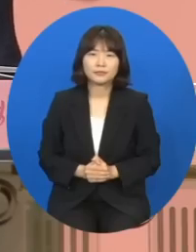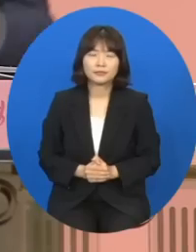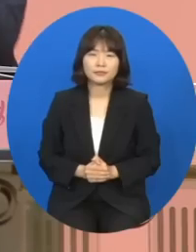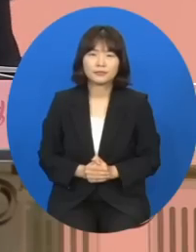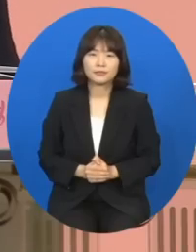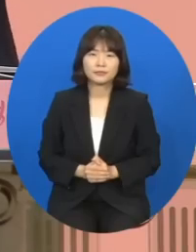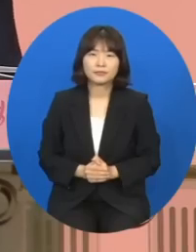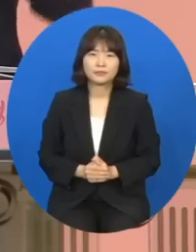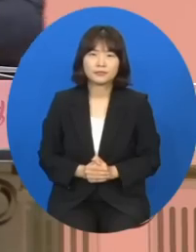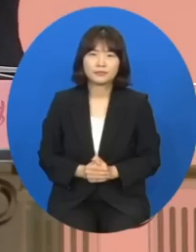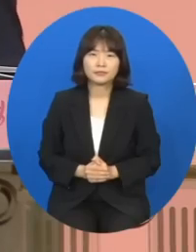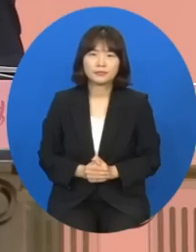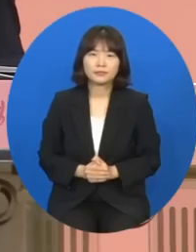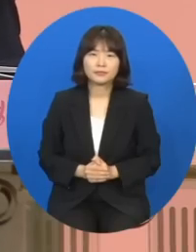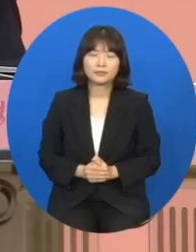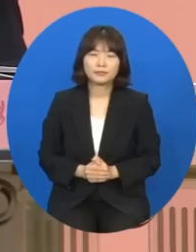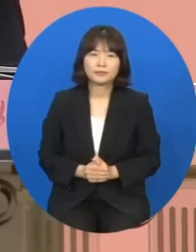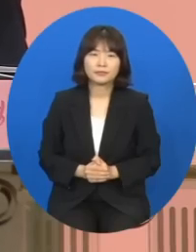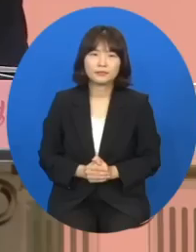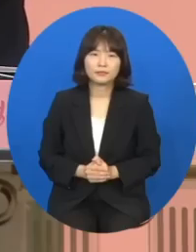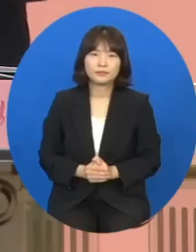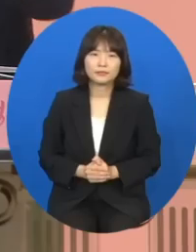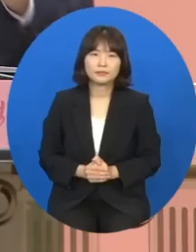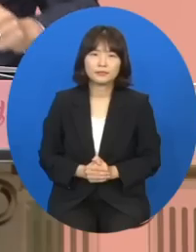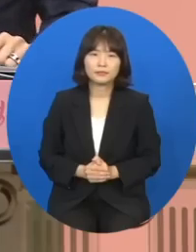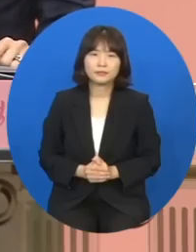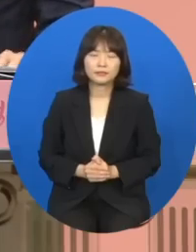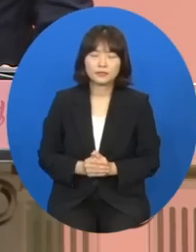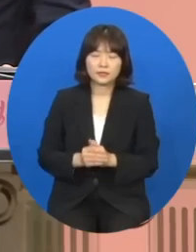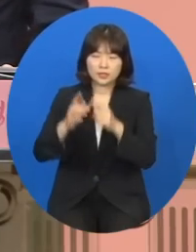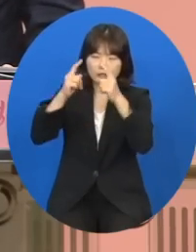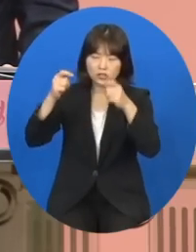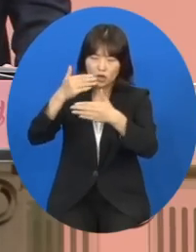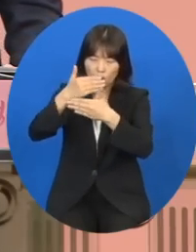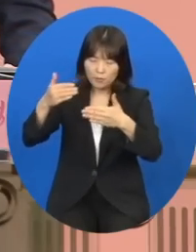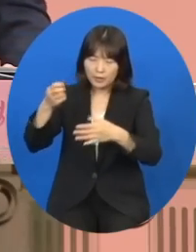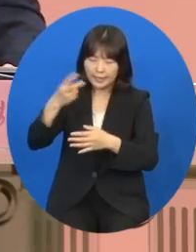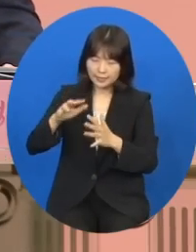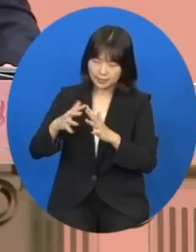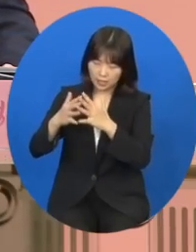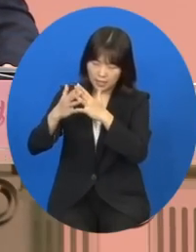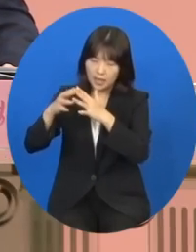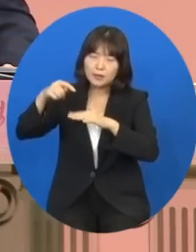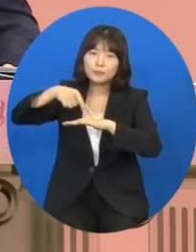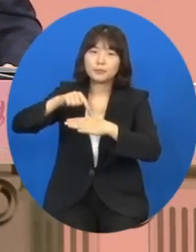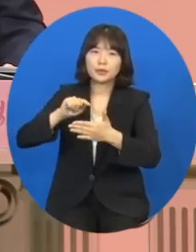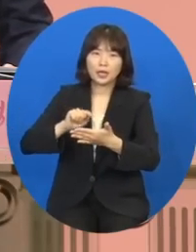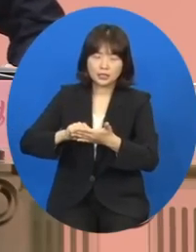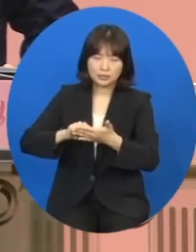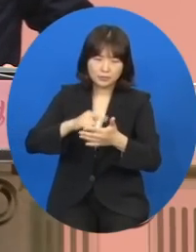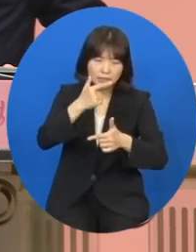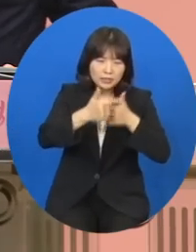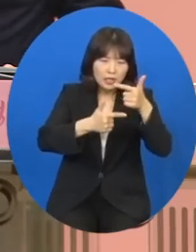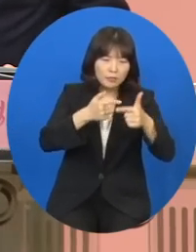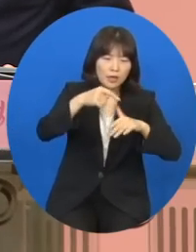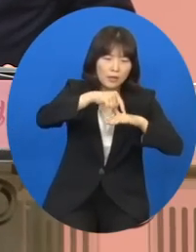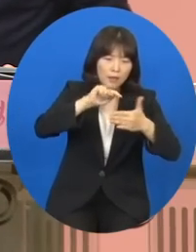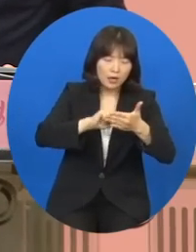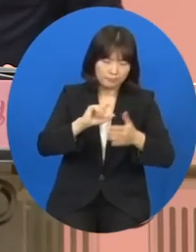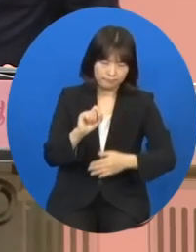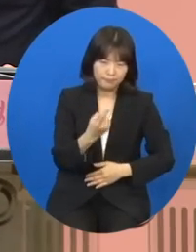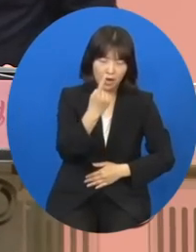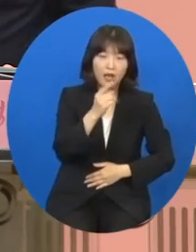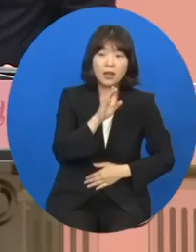wonder t 쉽게 아돌 이 성벽을 재건하고 짜고 자는 이 마음은 2 헤매 r 심령 에서 비롯되어